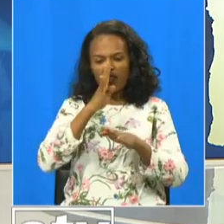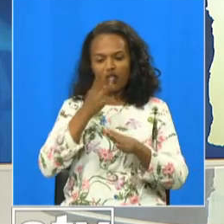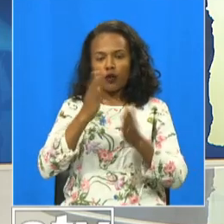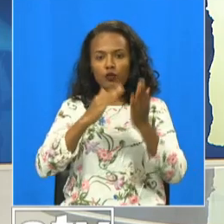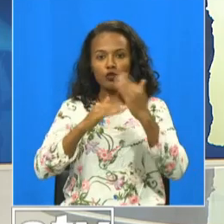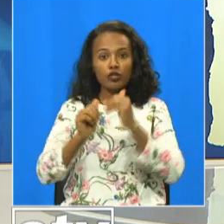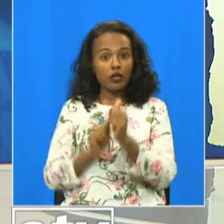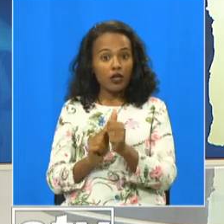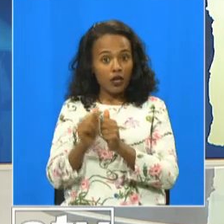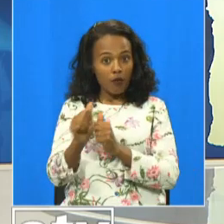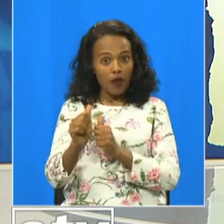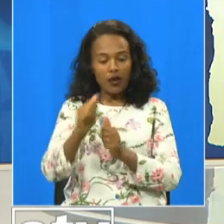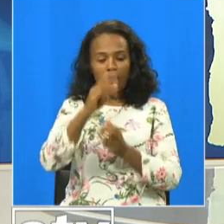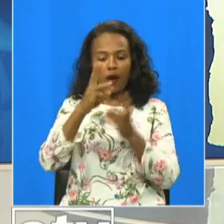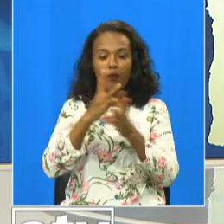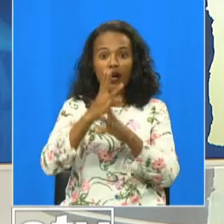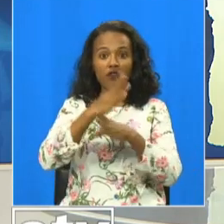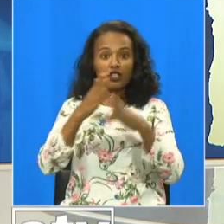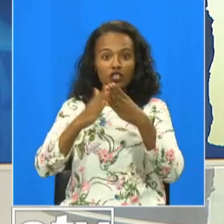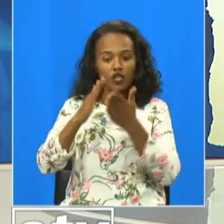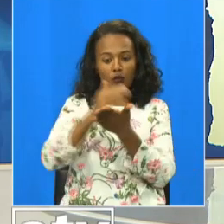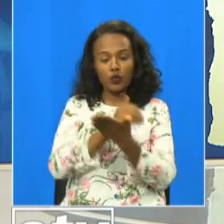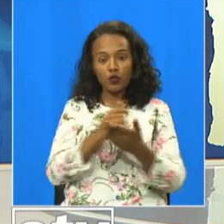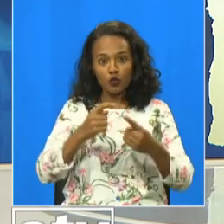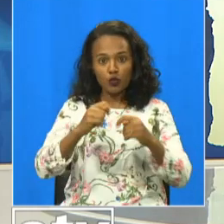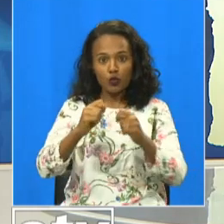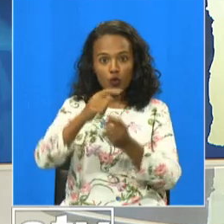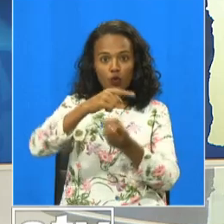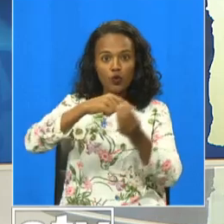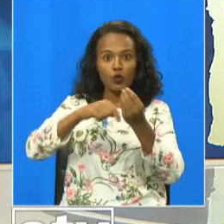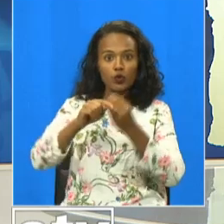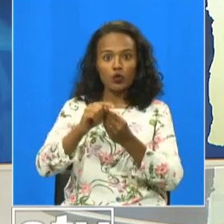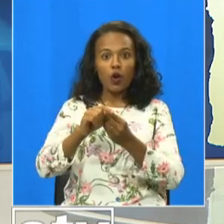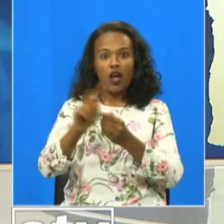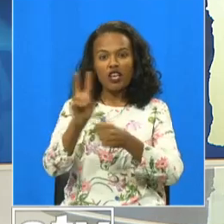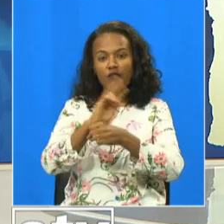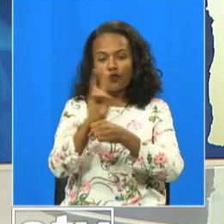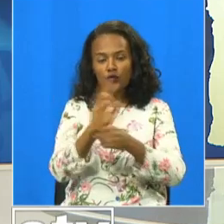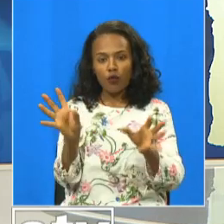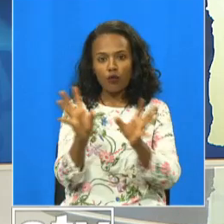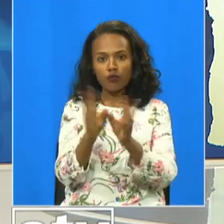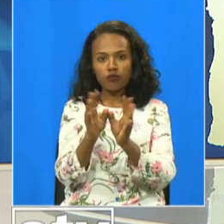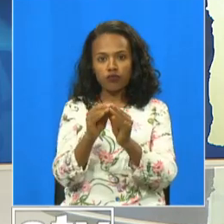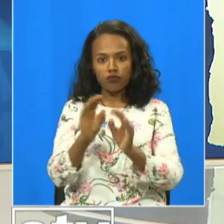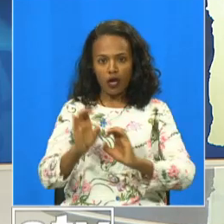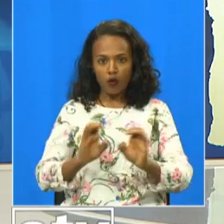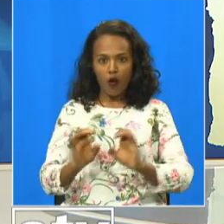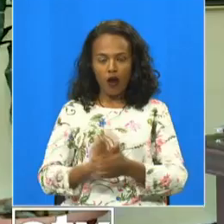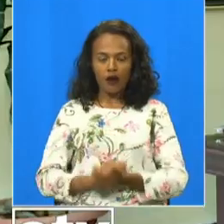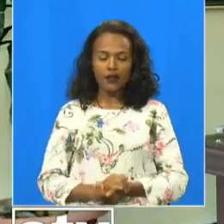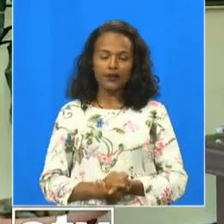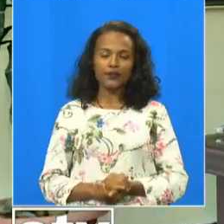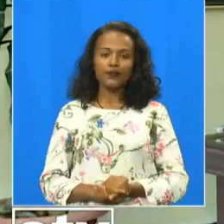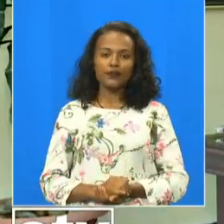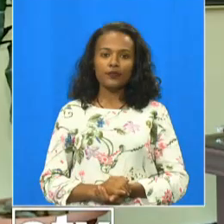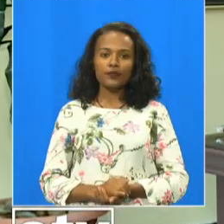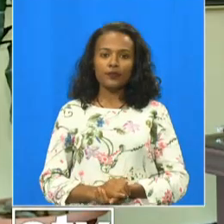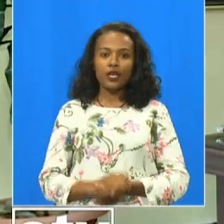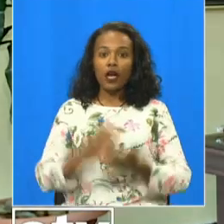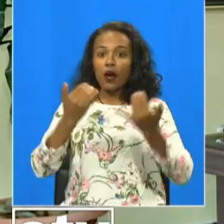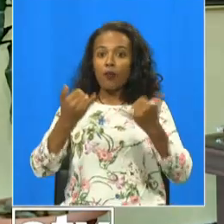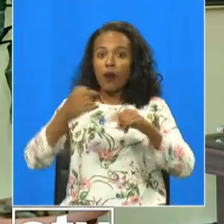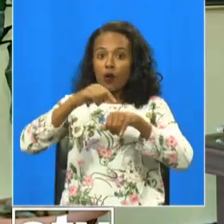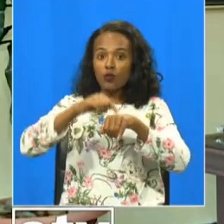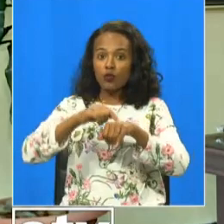ችግር ለመቋቋም በዓለም አቀፍ ደረጃ እየተወሰዱ ባሉ ተሞክሮች ዙሪያ የቪዲዮ ኮንፈረንስ አካሂደዋል። ይመራደም ባሁን